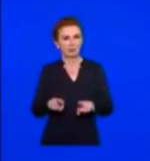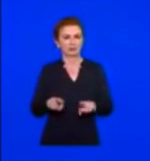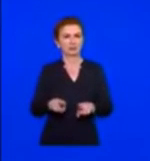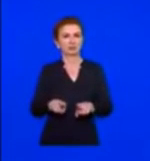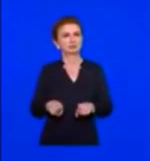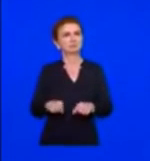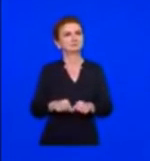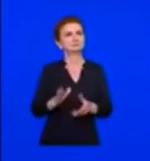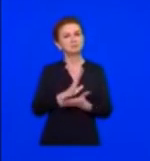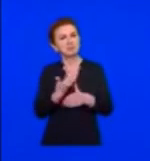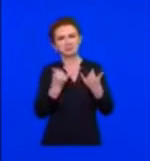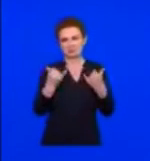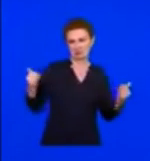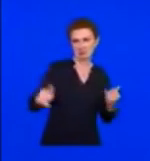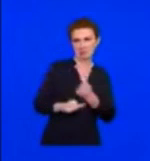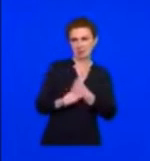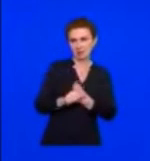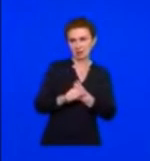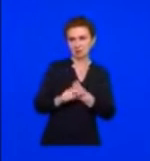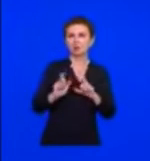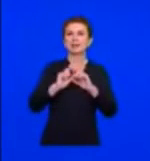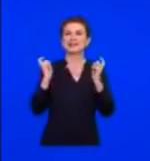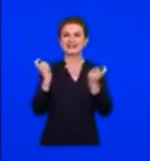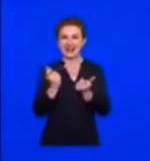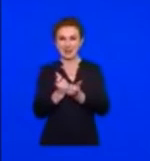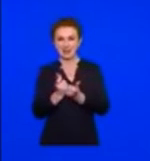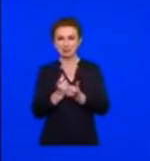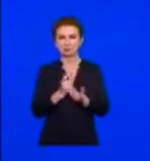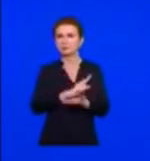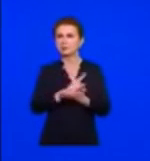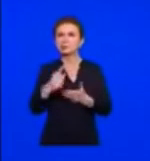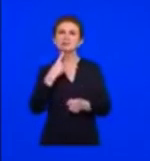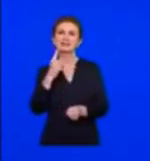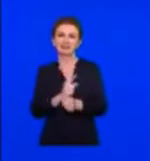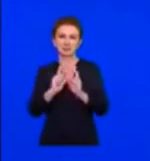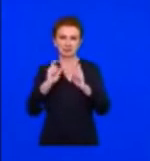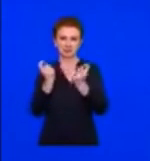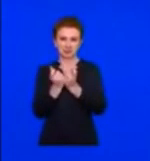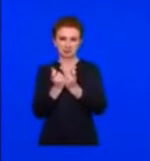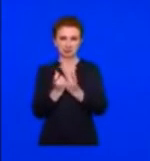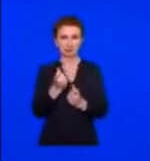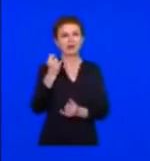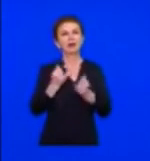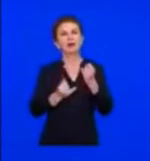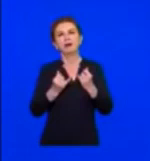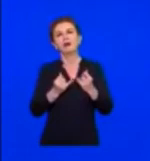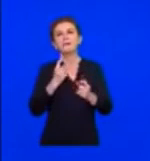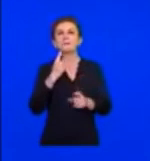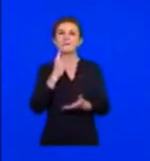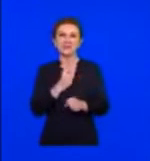również między innymi zależna od Senatu, od szybkich decyzji Senatu. Te decyzje niepotrzebnie